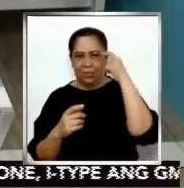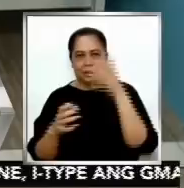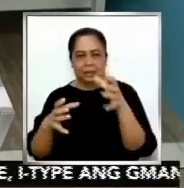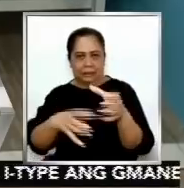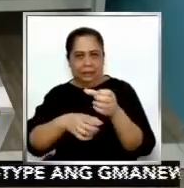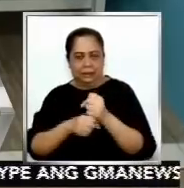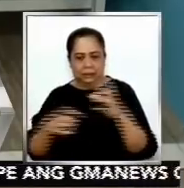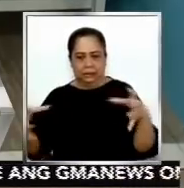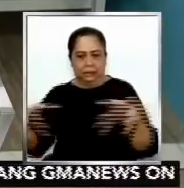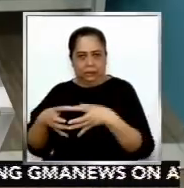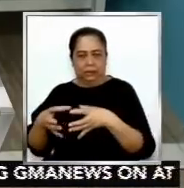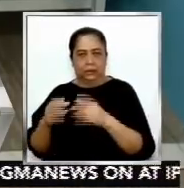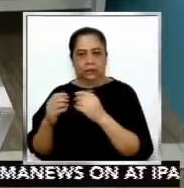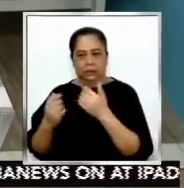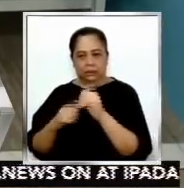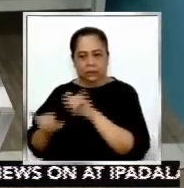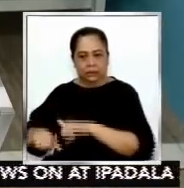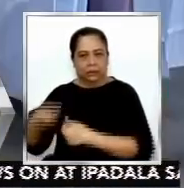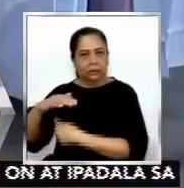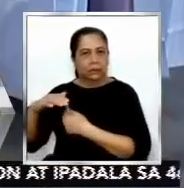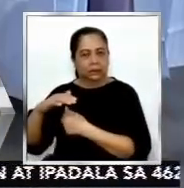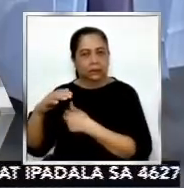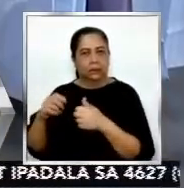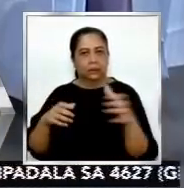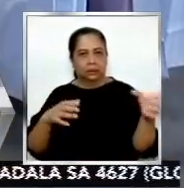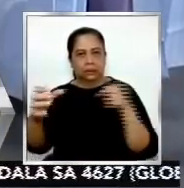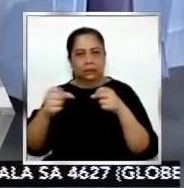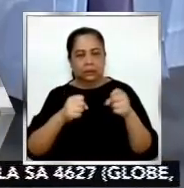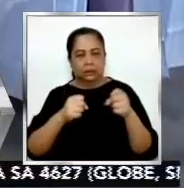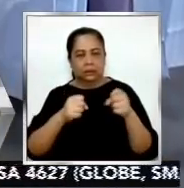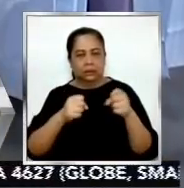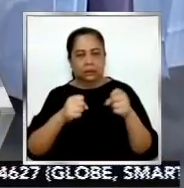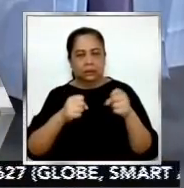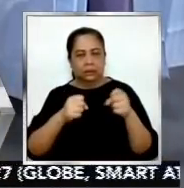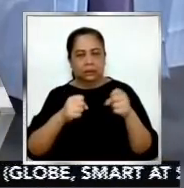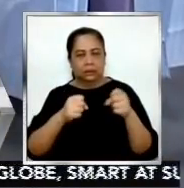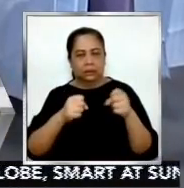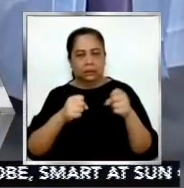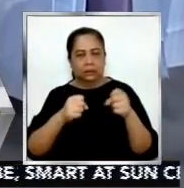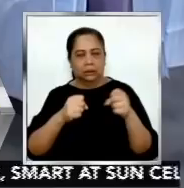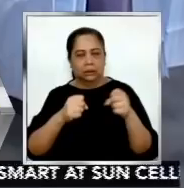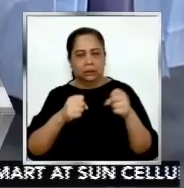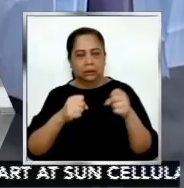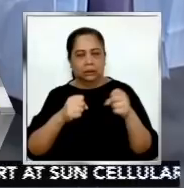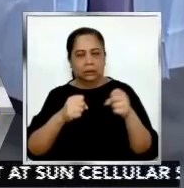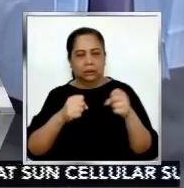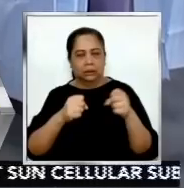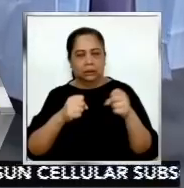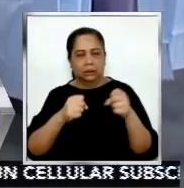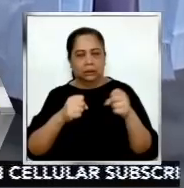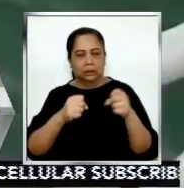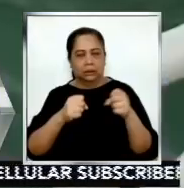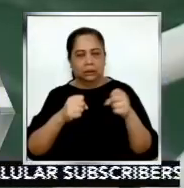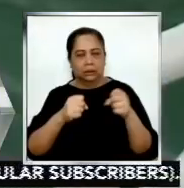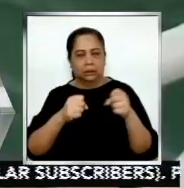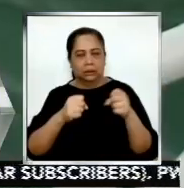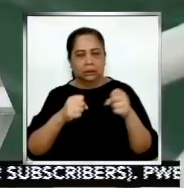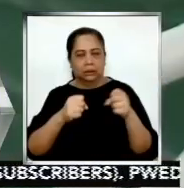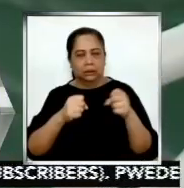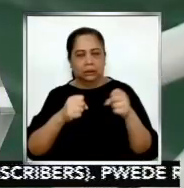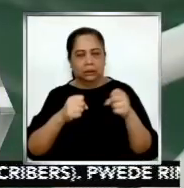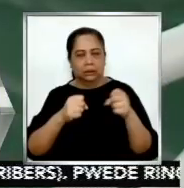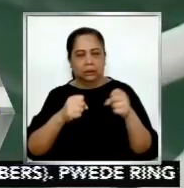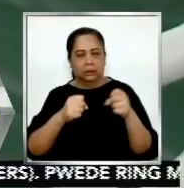transmission para magkaroon na lang ng quarantine isolation or temporary treatment and monitoring facility, ilagay